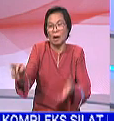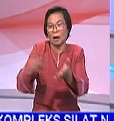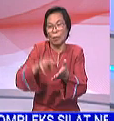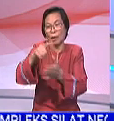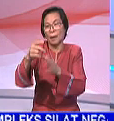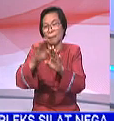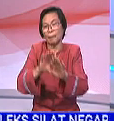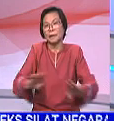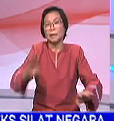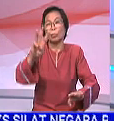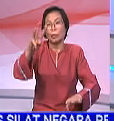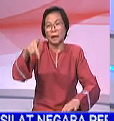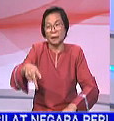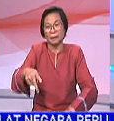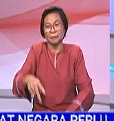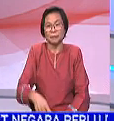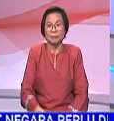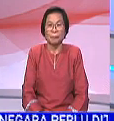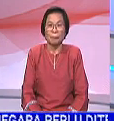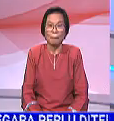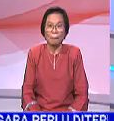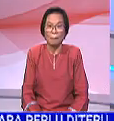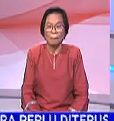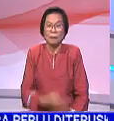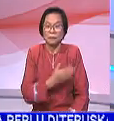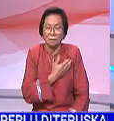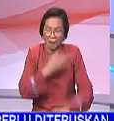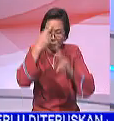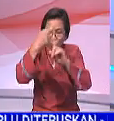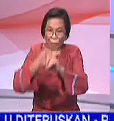wilayah. Salam Ramadan. Baik, terima kasih Azidi. Saudara berita...